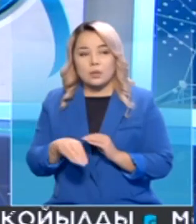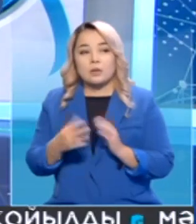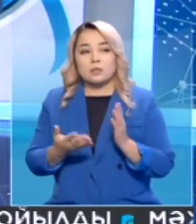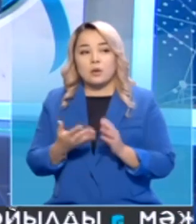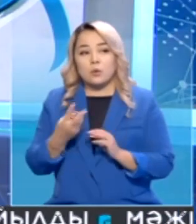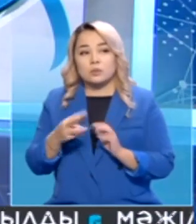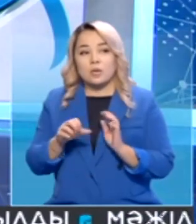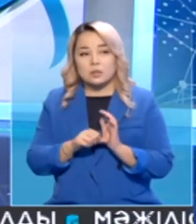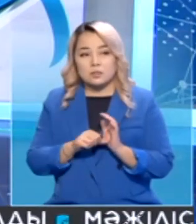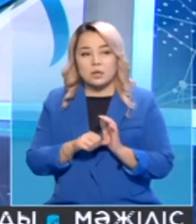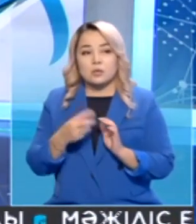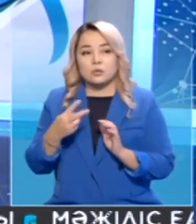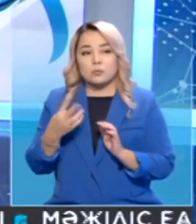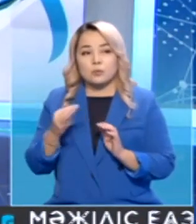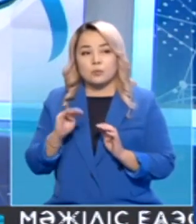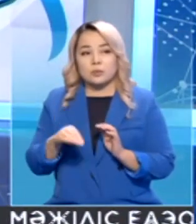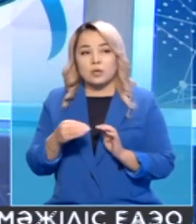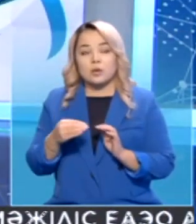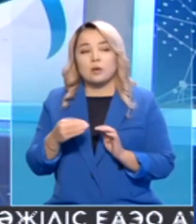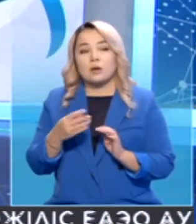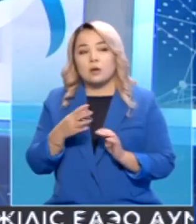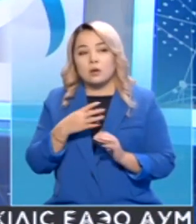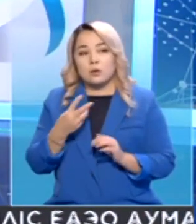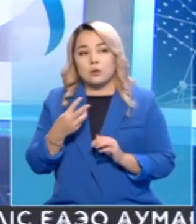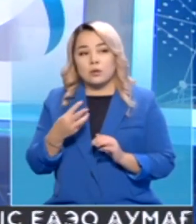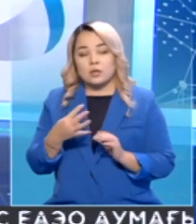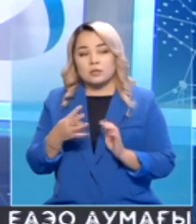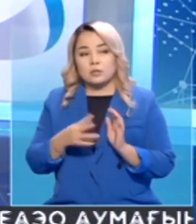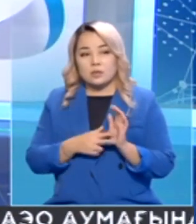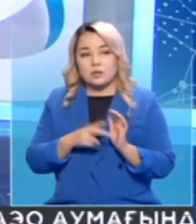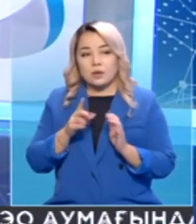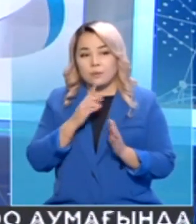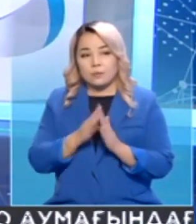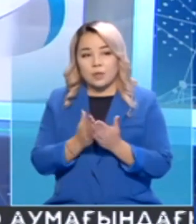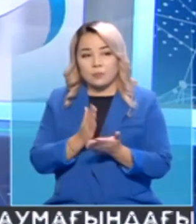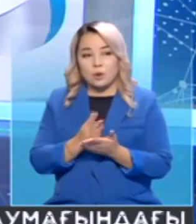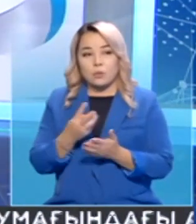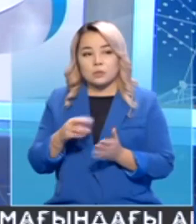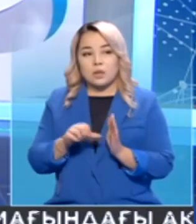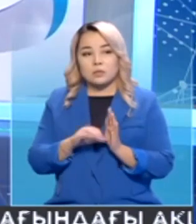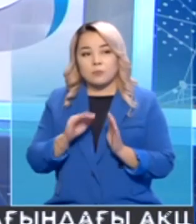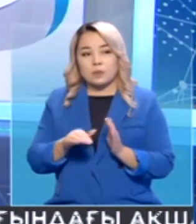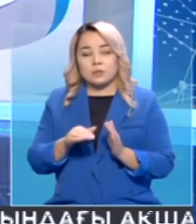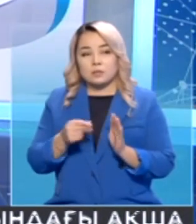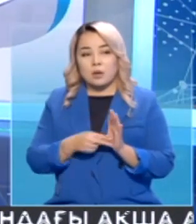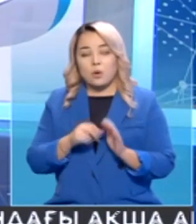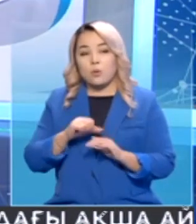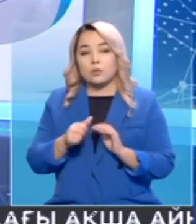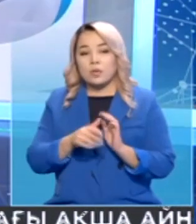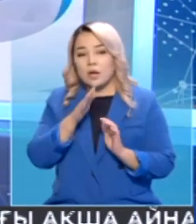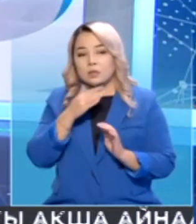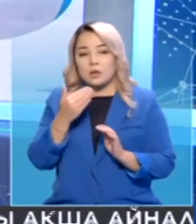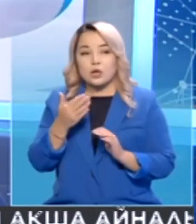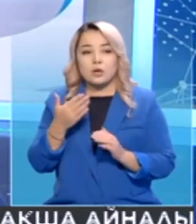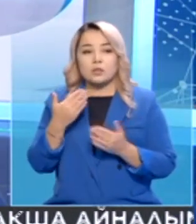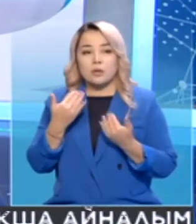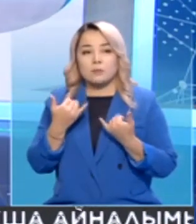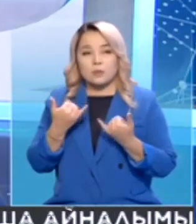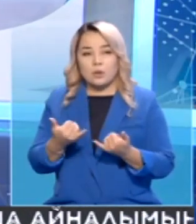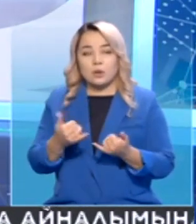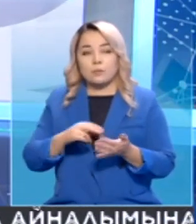бет болса, 24 мың 48 бет болса, 36 мың тенге төлейсіз. Әрі 16 жасқа дейінгі балаларға 50% жеңілдік